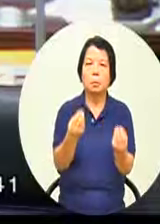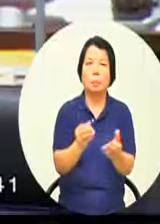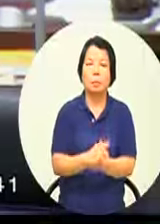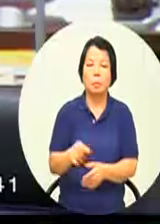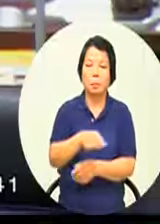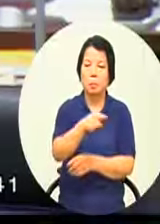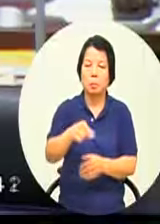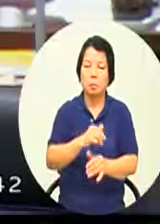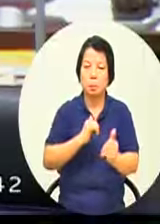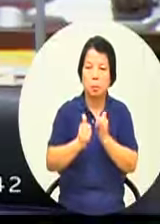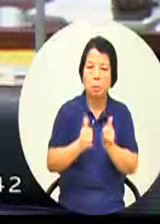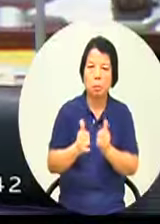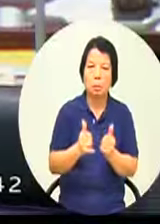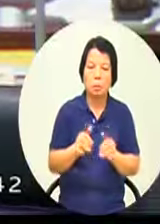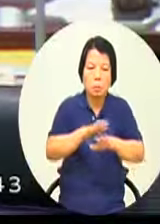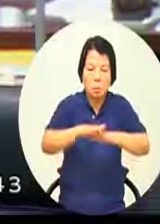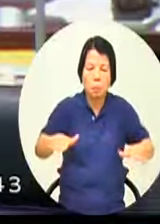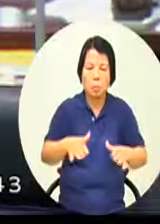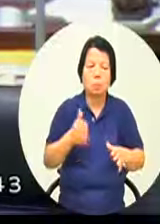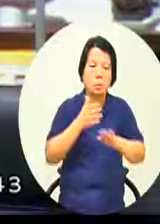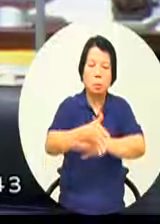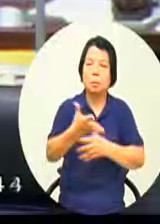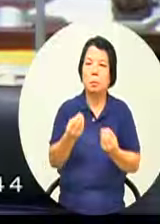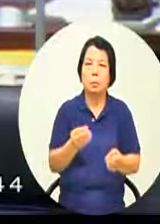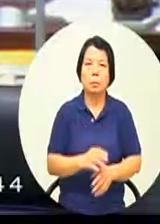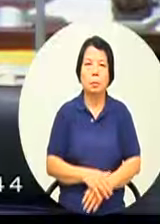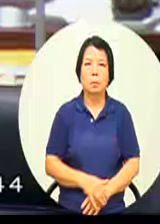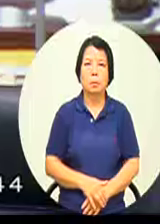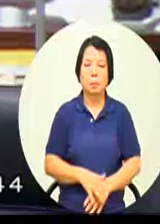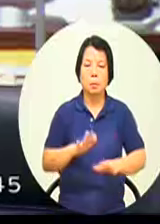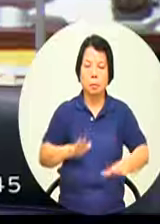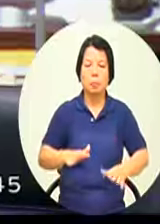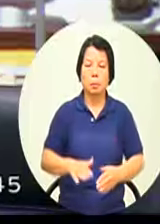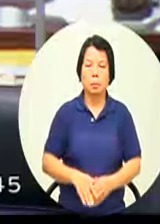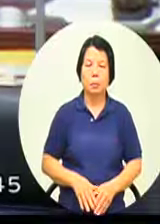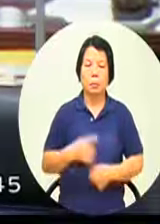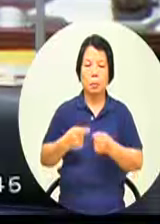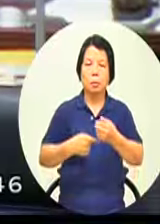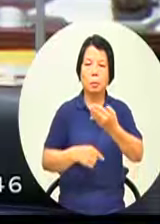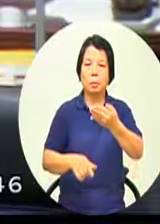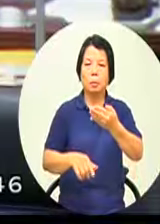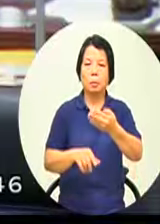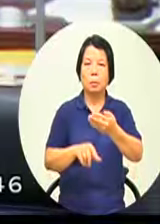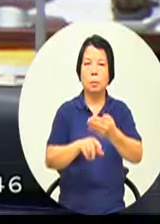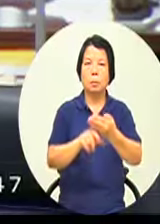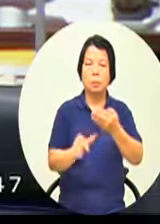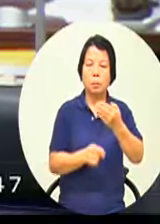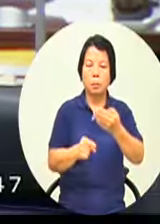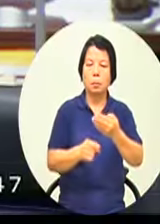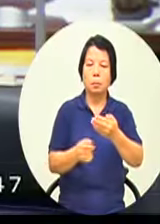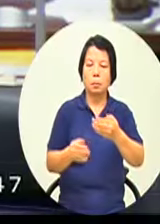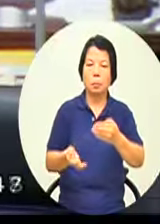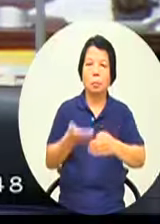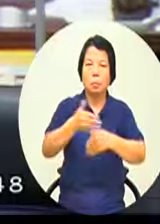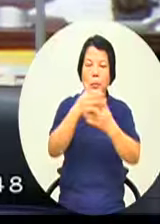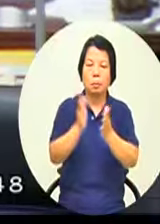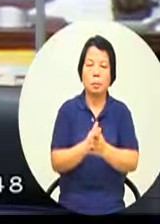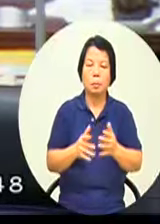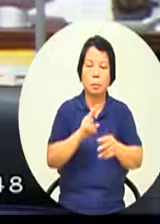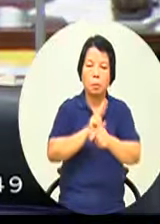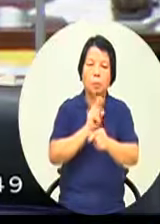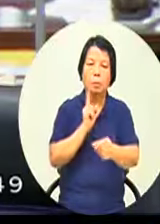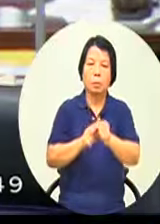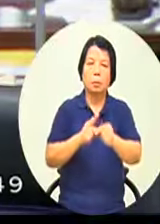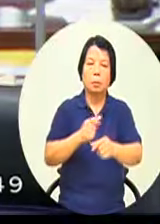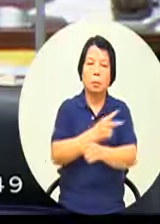安全的在这里通过哈。那在今年的9月初哈， 在中林路跟沿海路的地方又